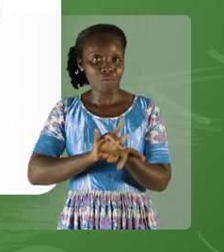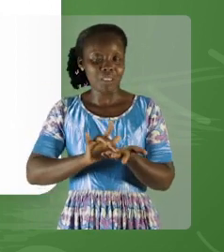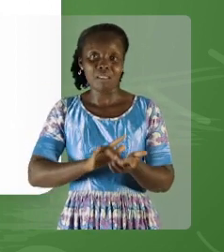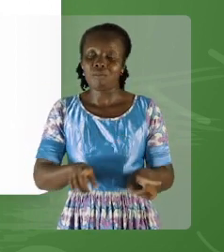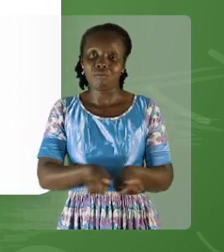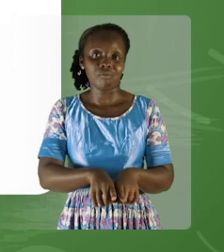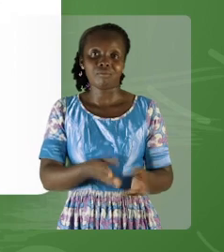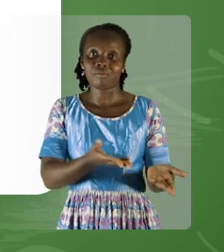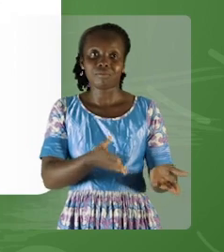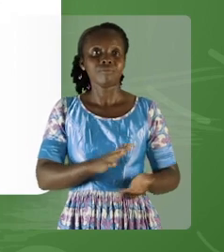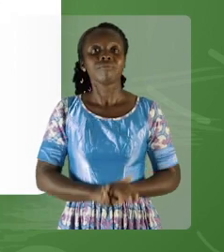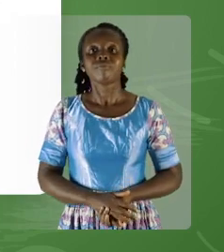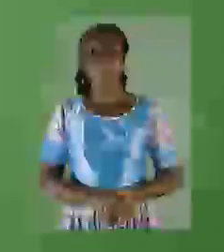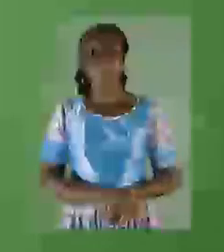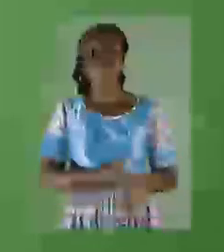l'automédication.